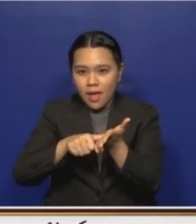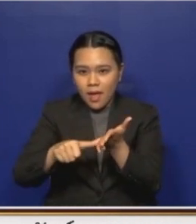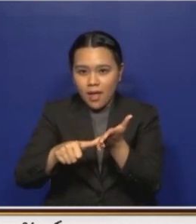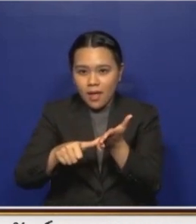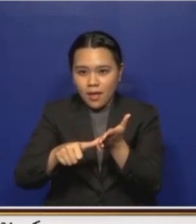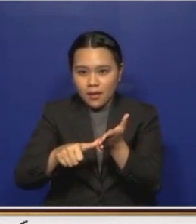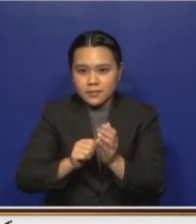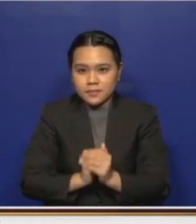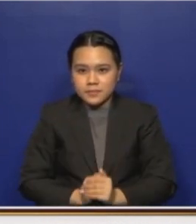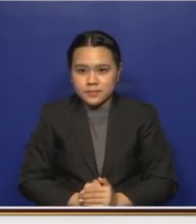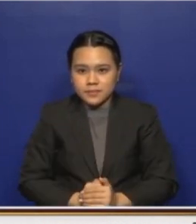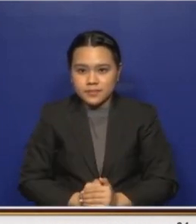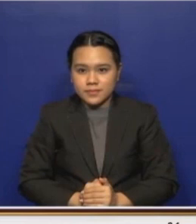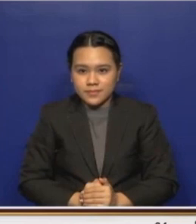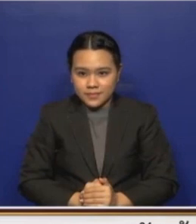ปล่อยให้เจ๊งไป